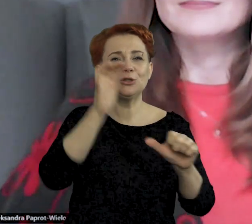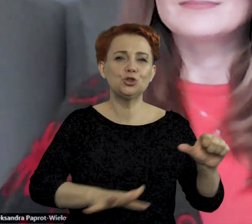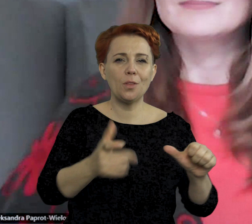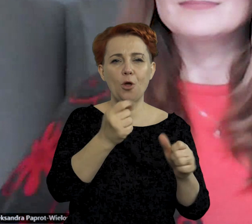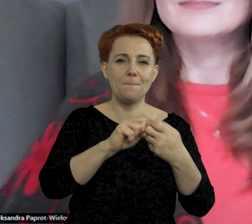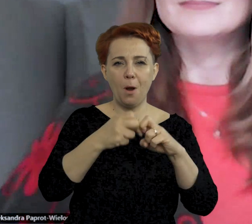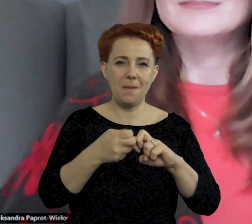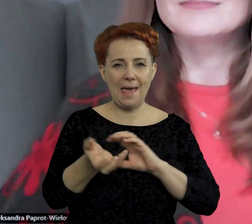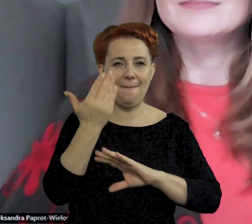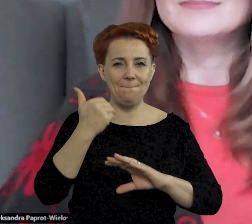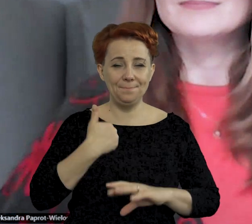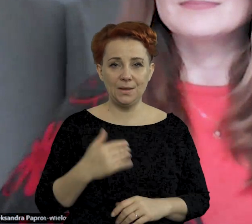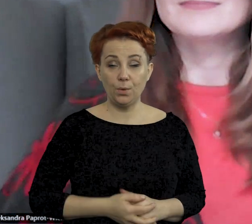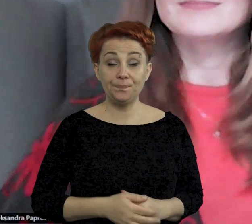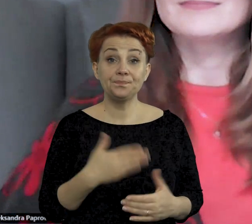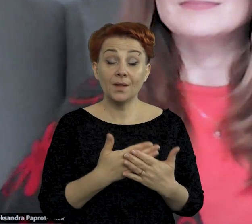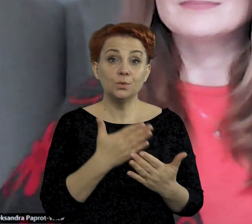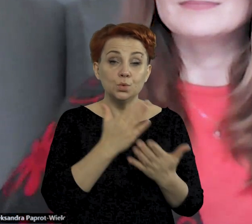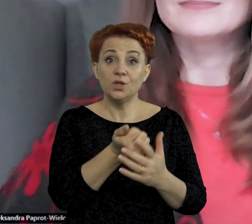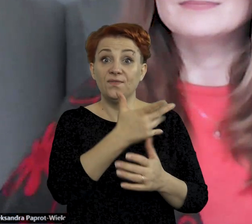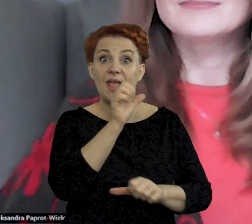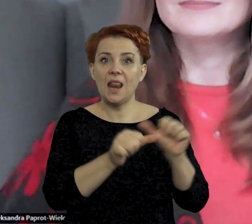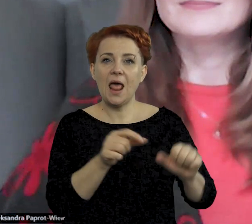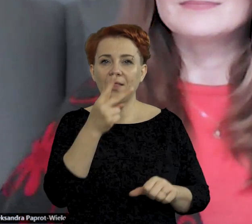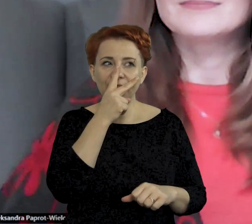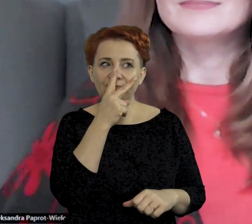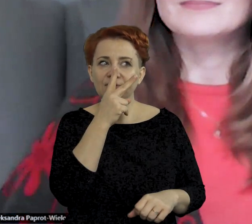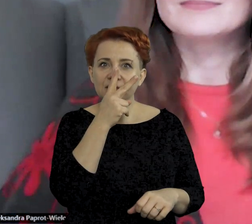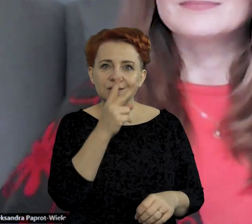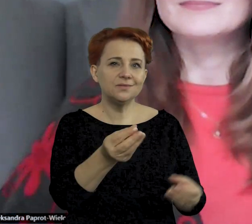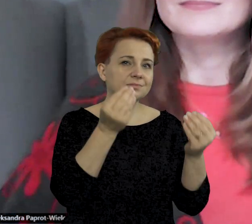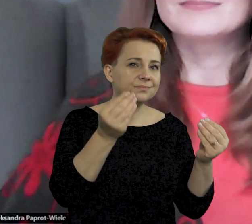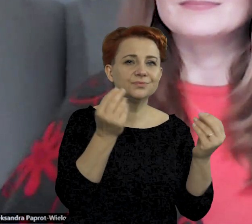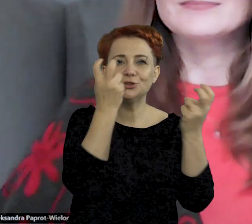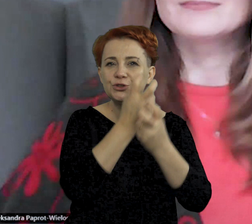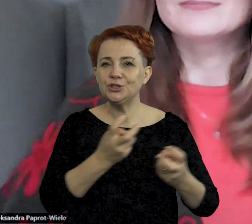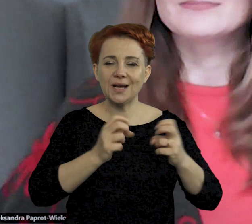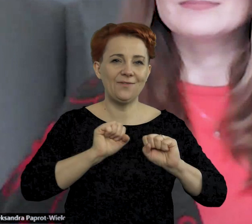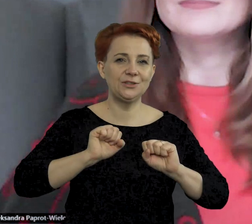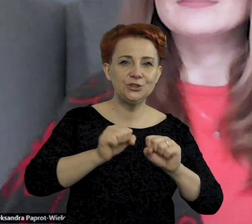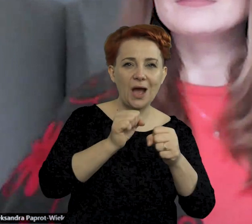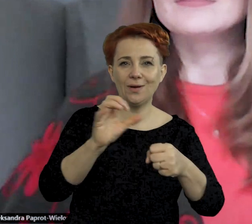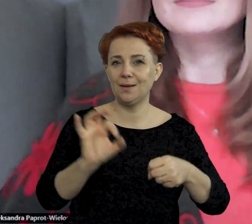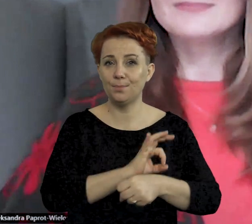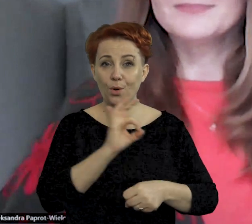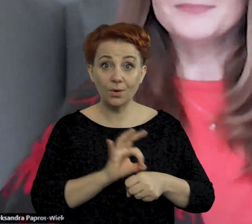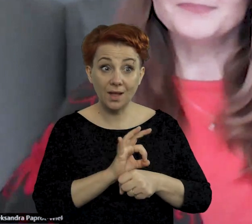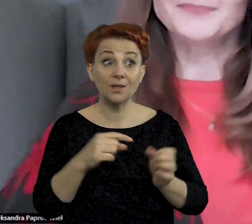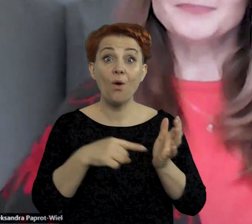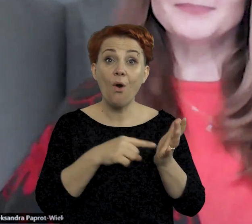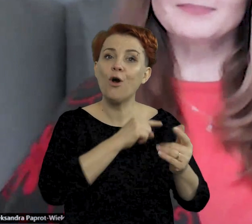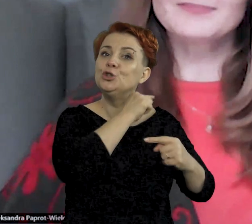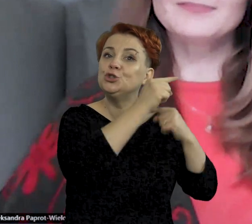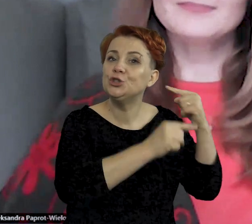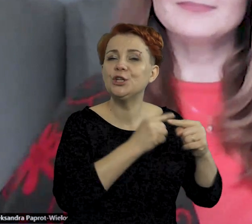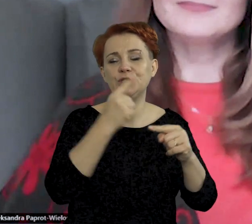względzie od bardzo wielu lat obserwujemy wspaniałe, ciekawe inicjatywy, które to dziedzictwo i